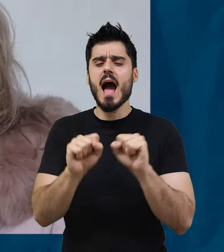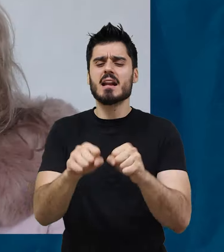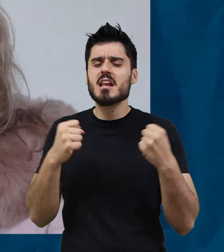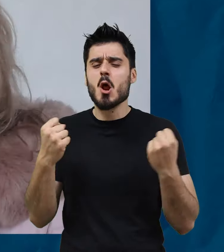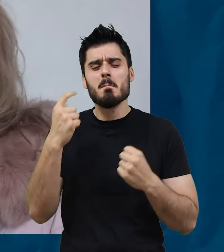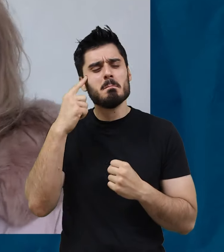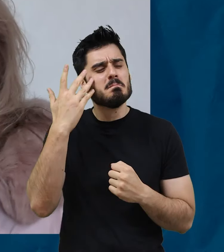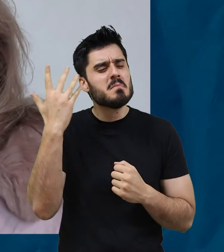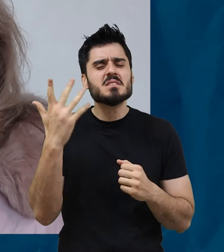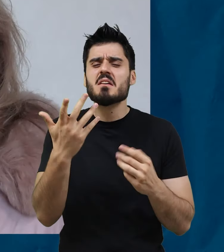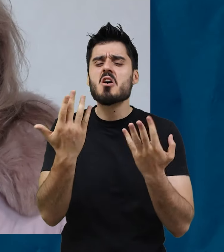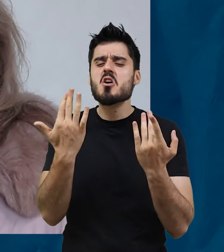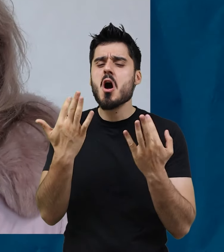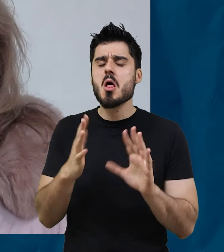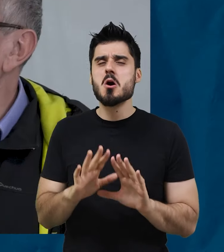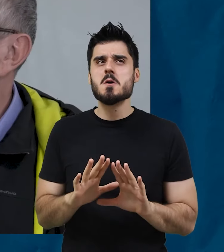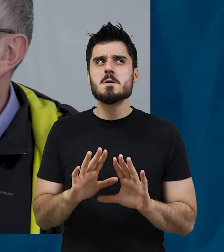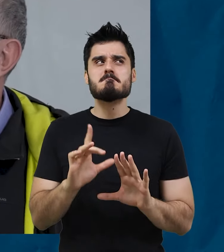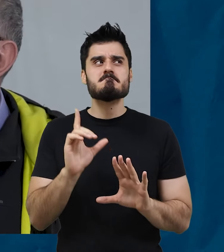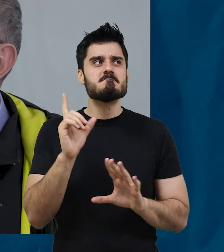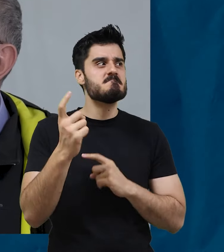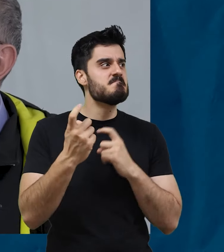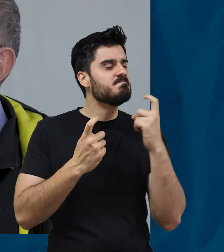гардероба според теб?